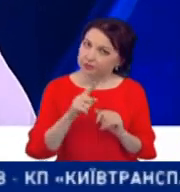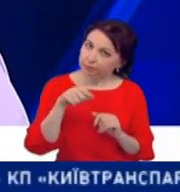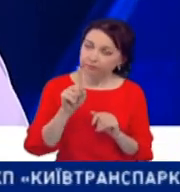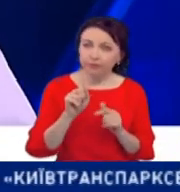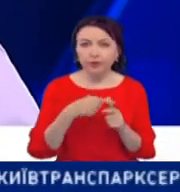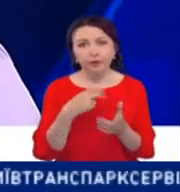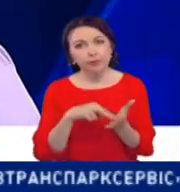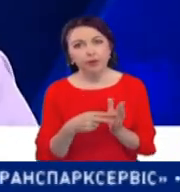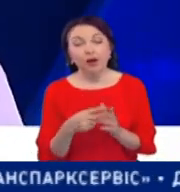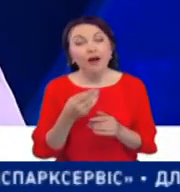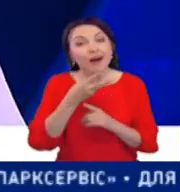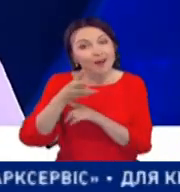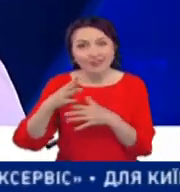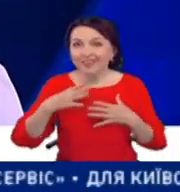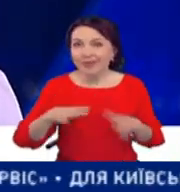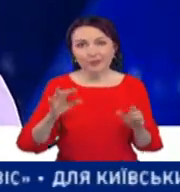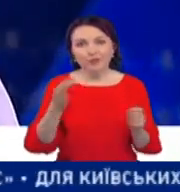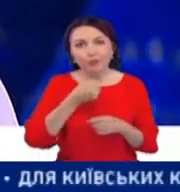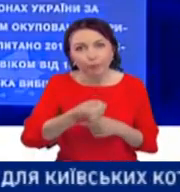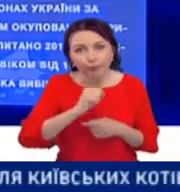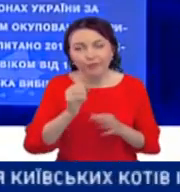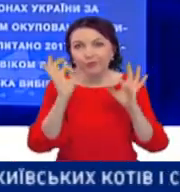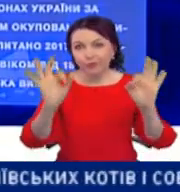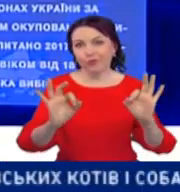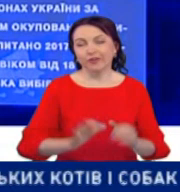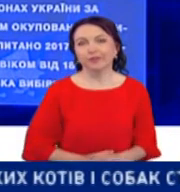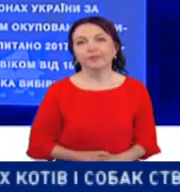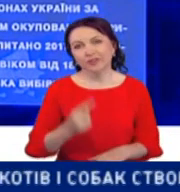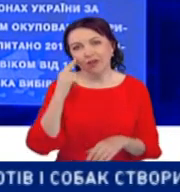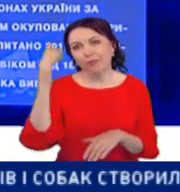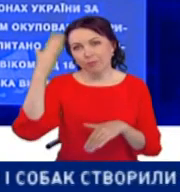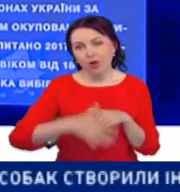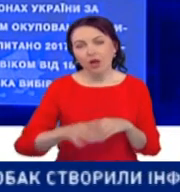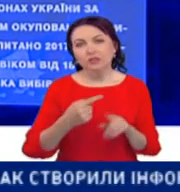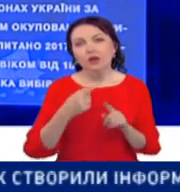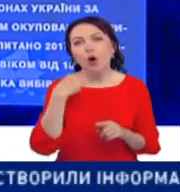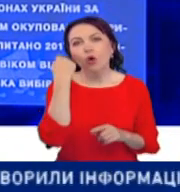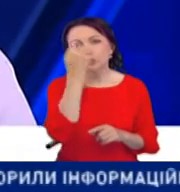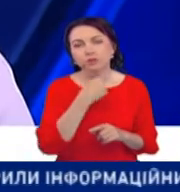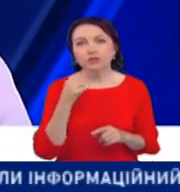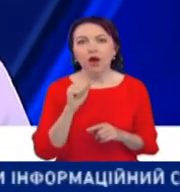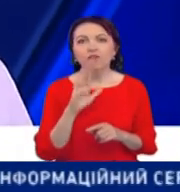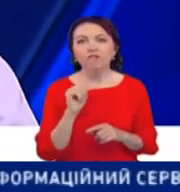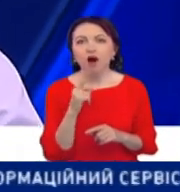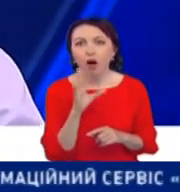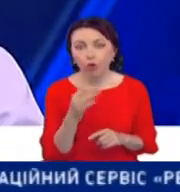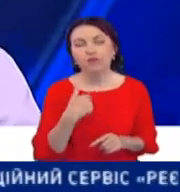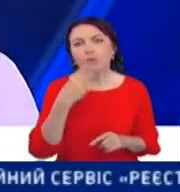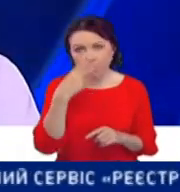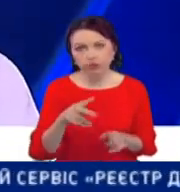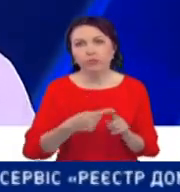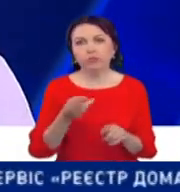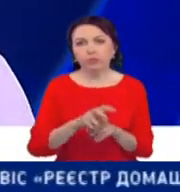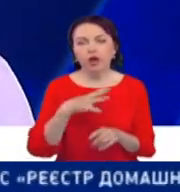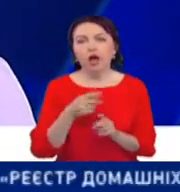що не було преси рядом ніякої. Тобто, зрозуміло. Так. Не було. Це особисто, ну, я можу сказати, там, Авакова бачив на цих позиціях,